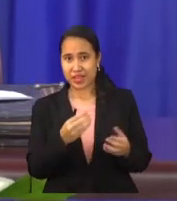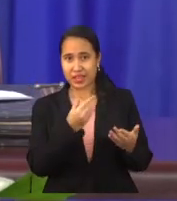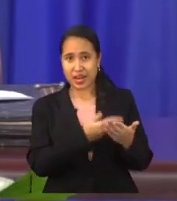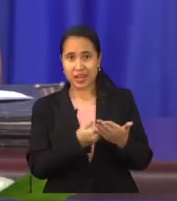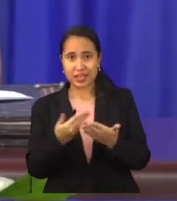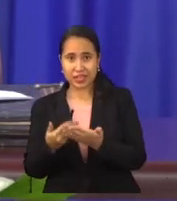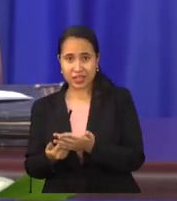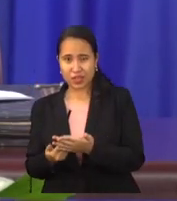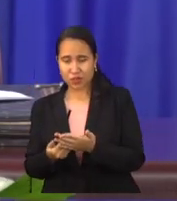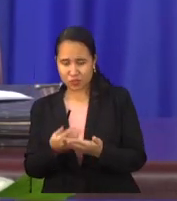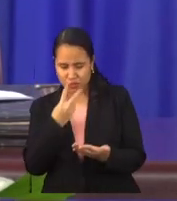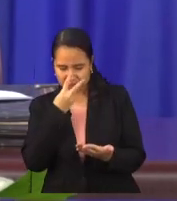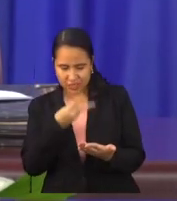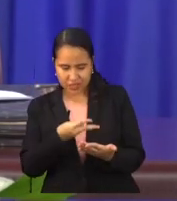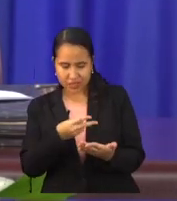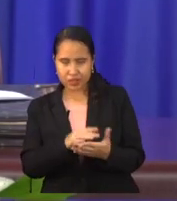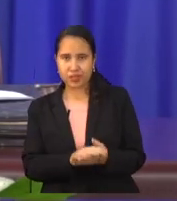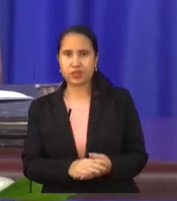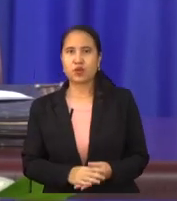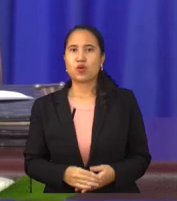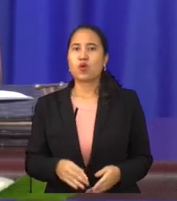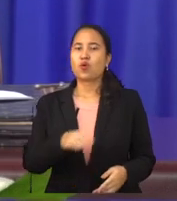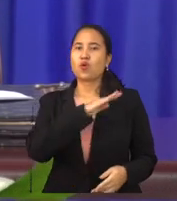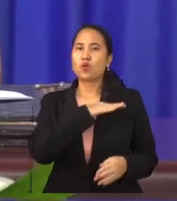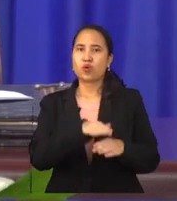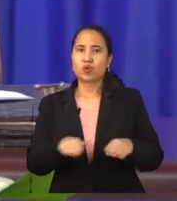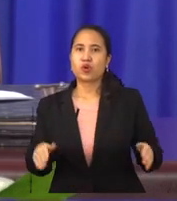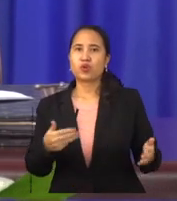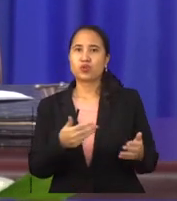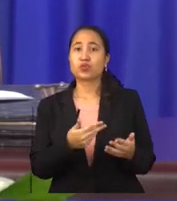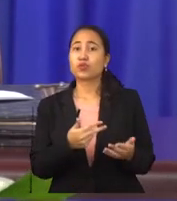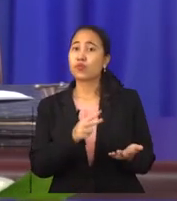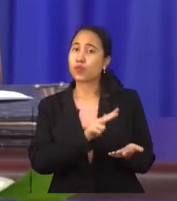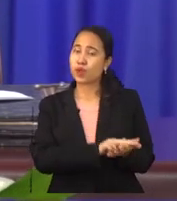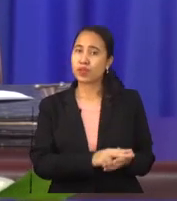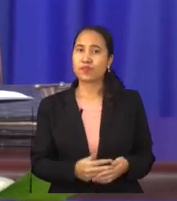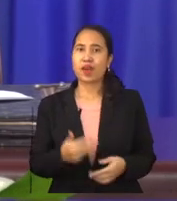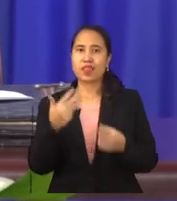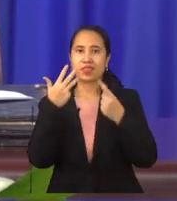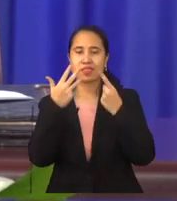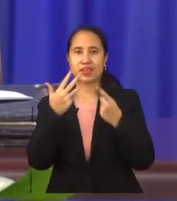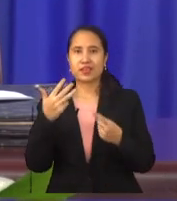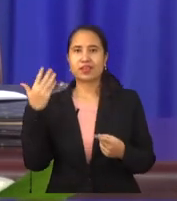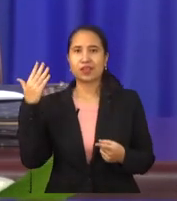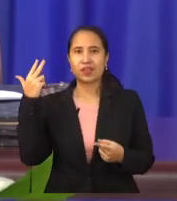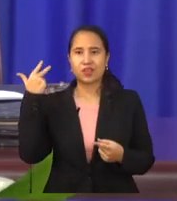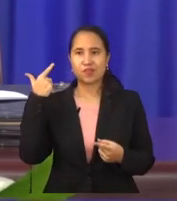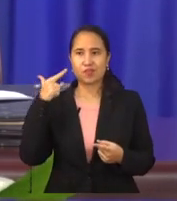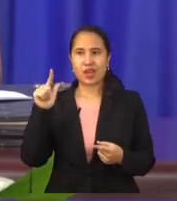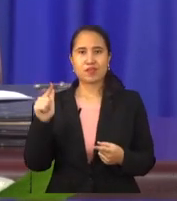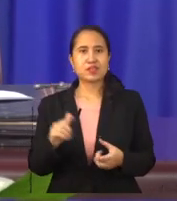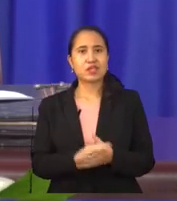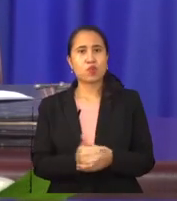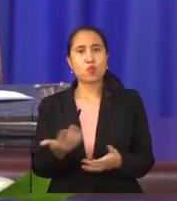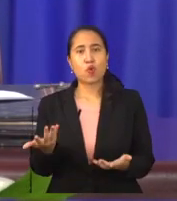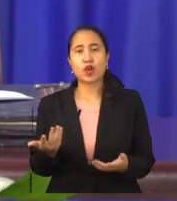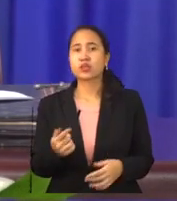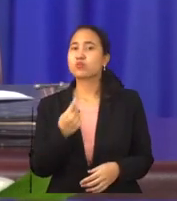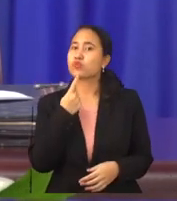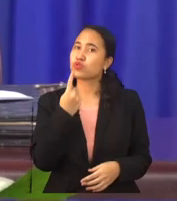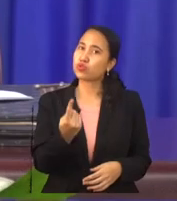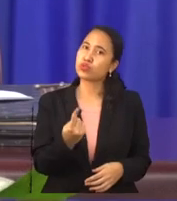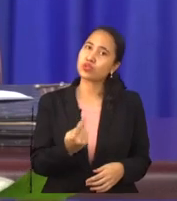de grondwet van 1975, die een soortgelijke bepaling heeft, geeft geen toelichting op wat daarin wordt bedoeld met